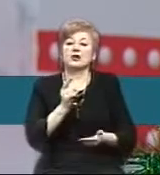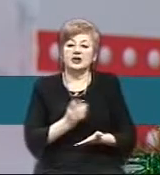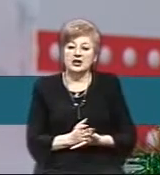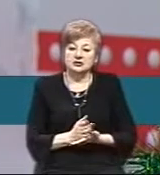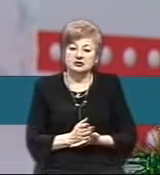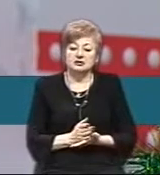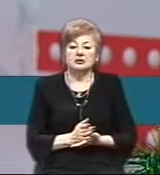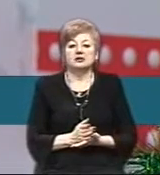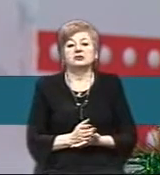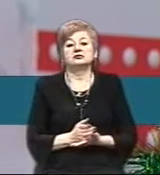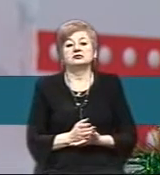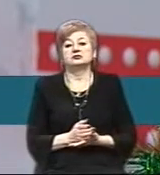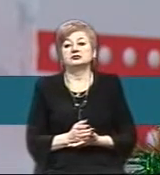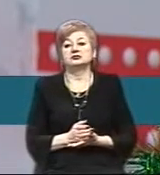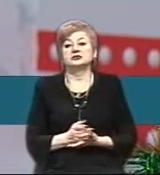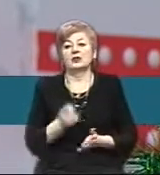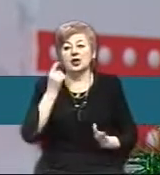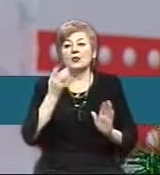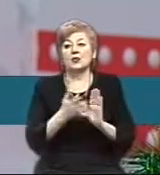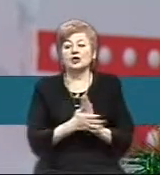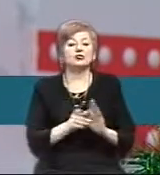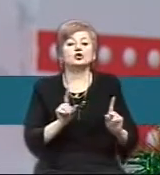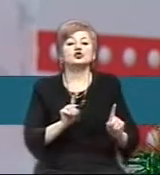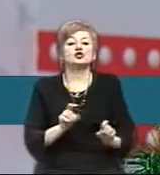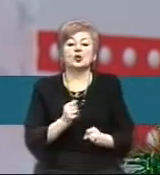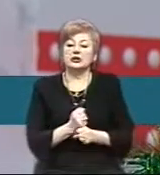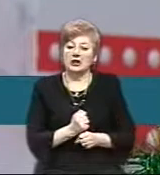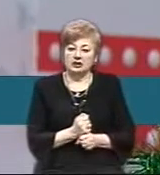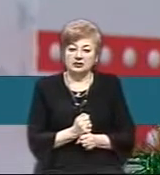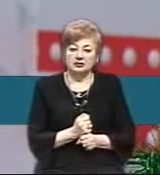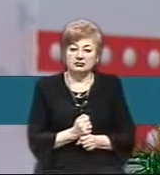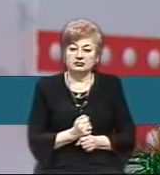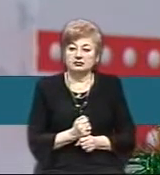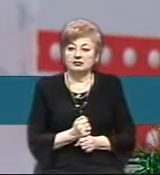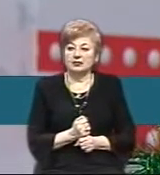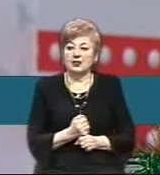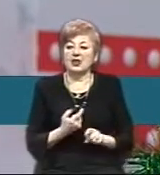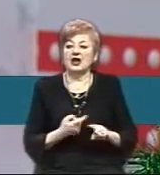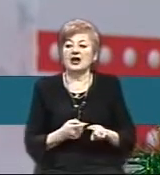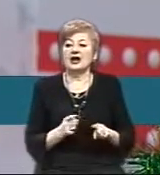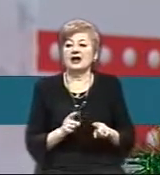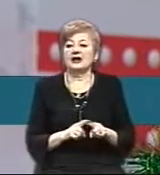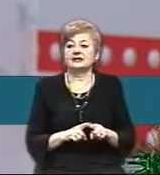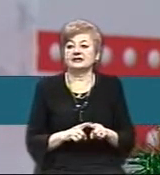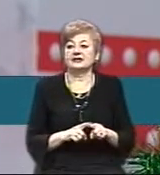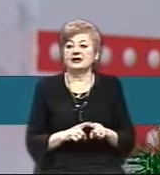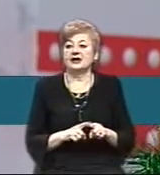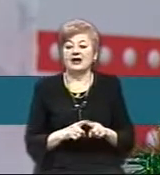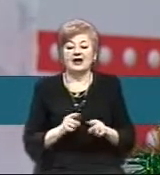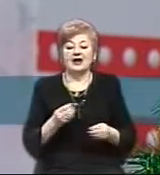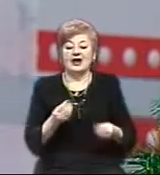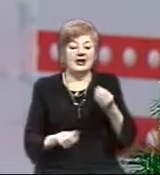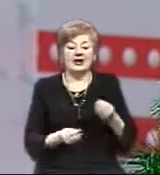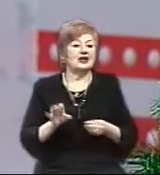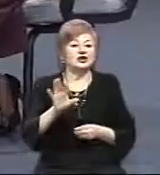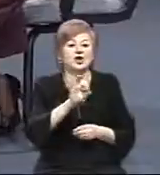І розуміти, що з ними розуміти, що з ними робити. Так. Це трішки гра не про переселенців,